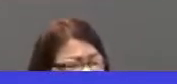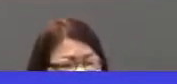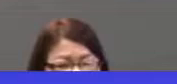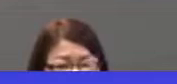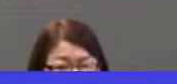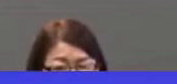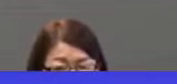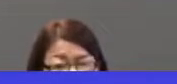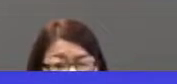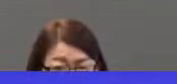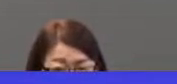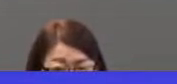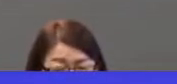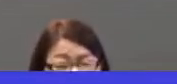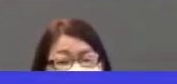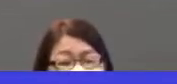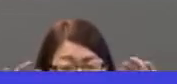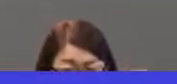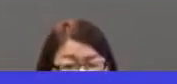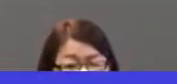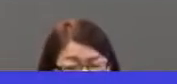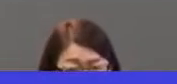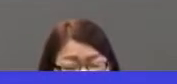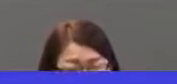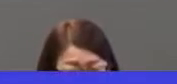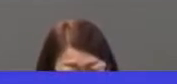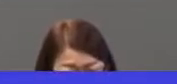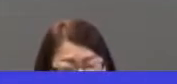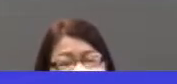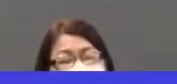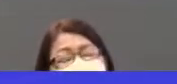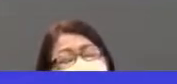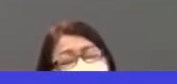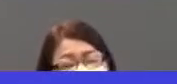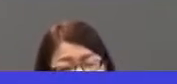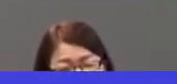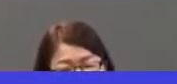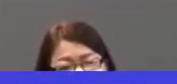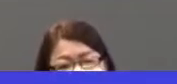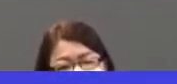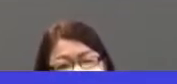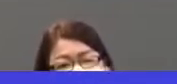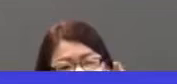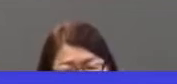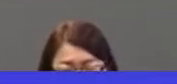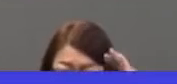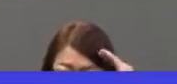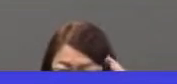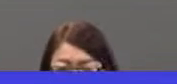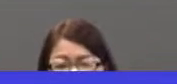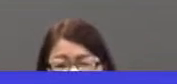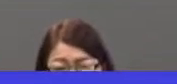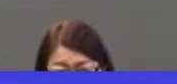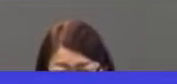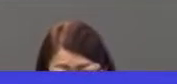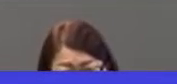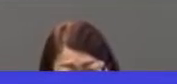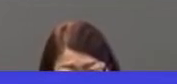นเรื่องของการกระทบต่อคุณสมบัติตั้งแต่ขาเข้ารับตำแหน่งแล้วจริงๆเนี่ยคุณสุนทรเนี่ยคือปั